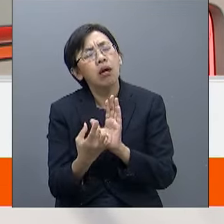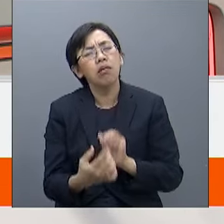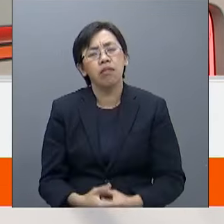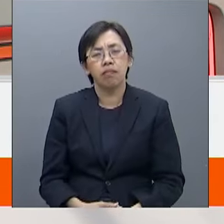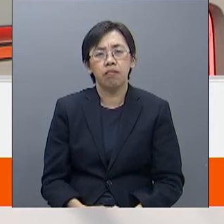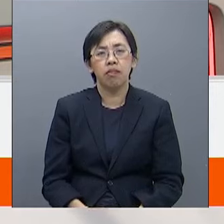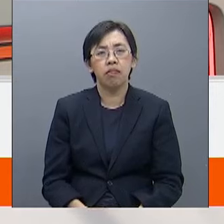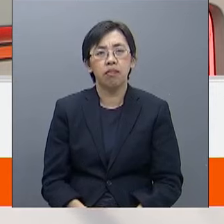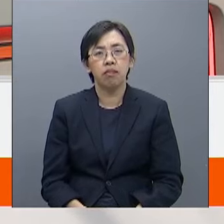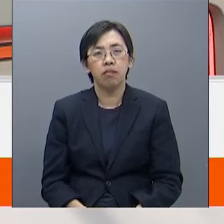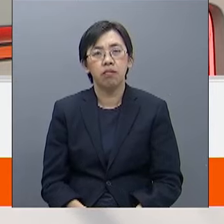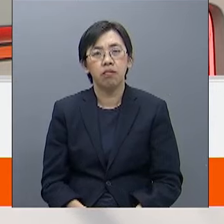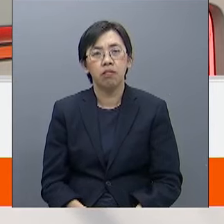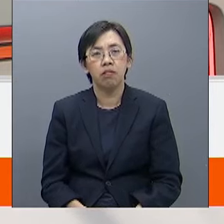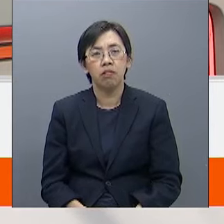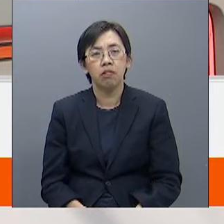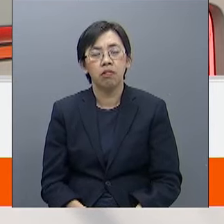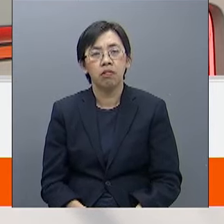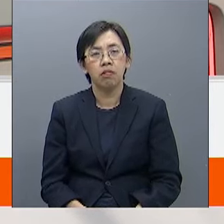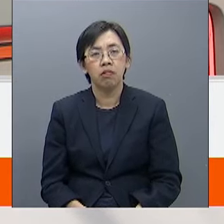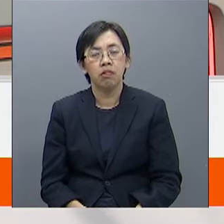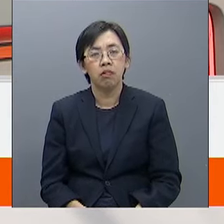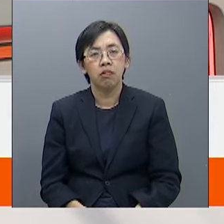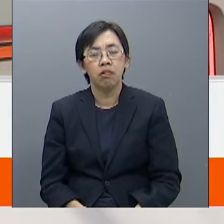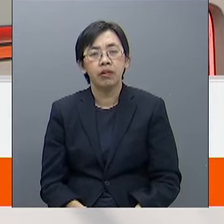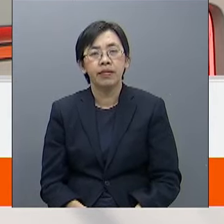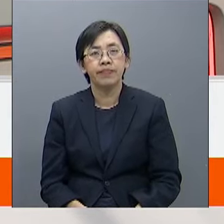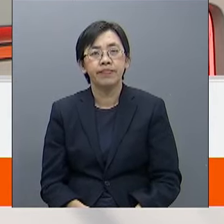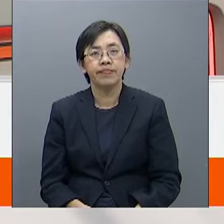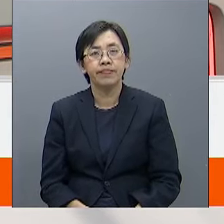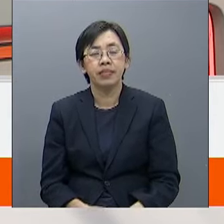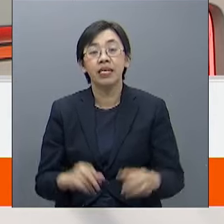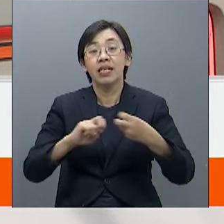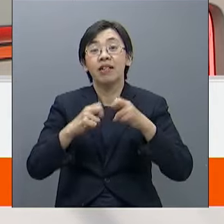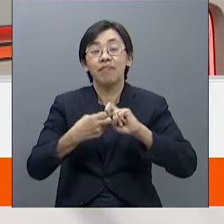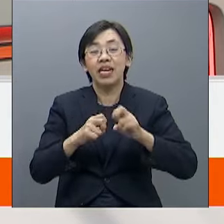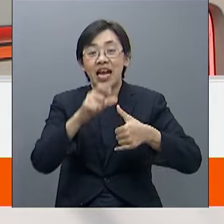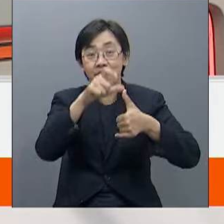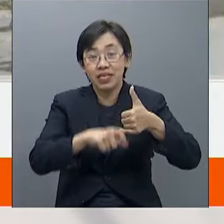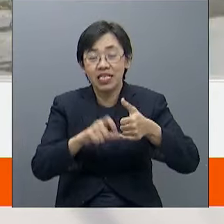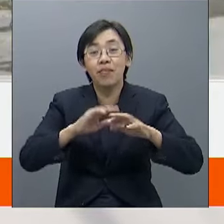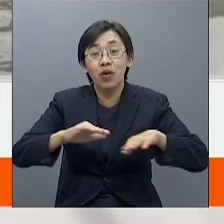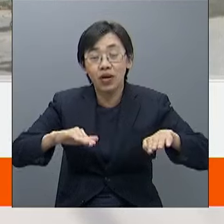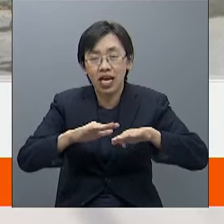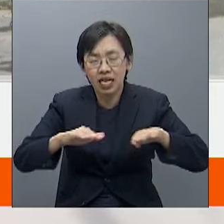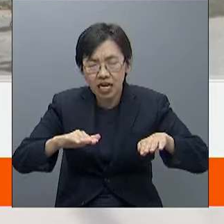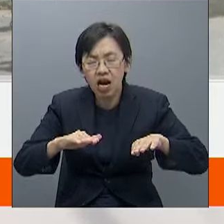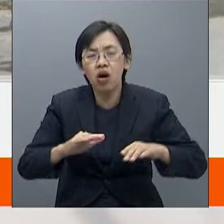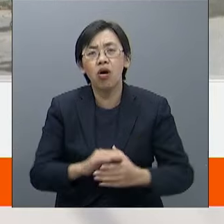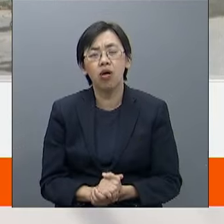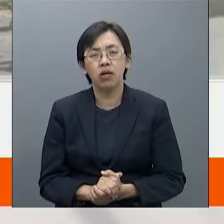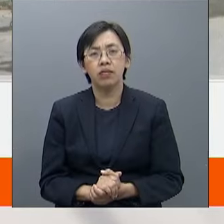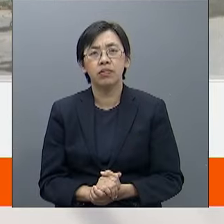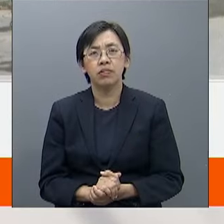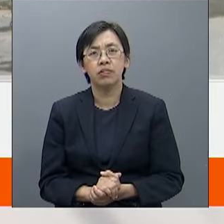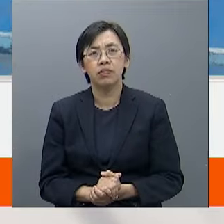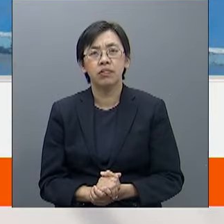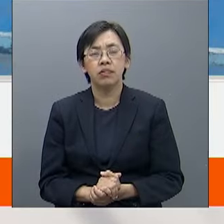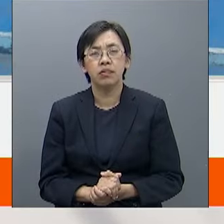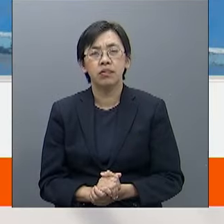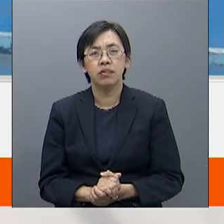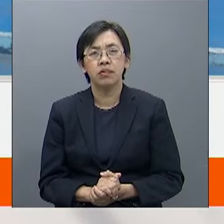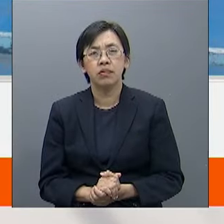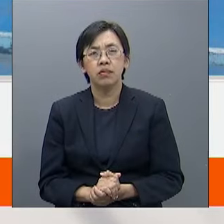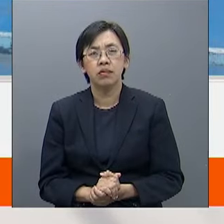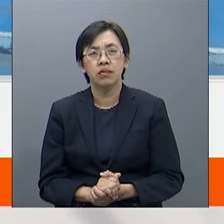ก็คิดว่าปัญหาพฤติกรรมเด็กจริงๆมันเป็นยอดภูเขาน้ำแข็งนะคะที่มันก็คงมี